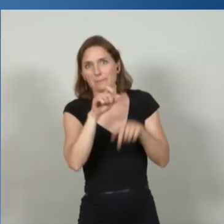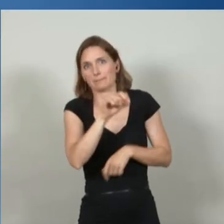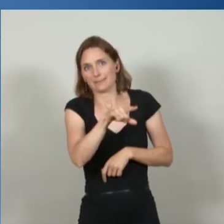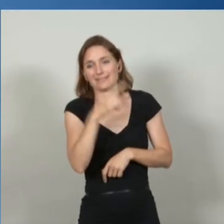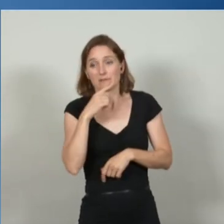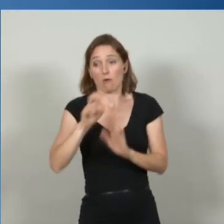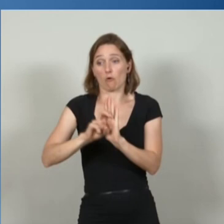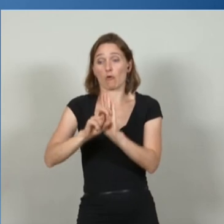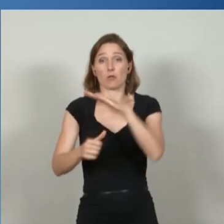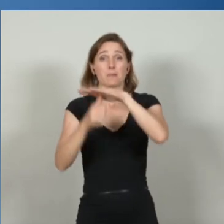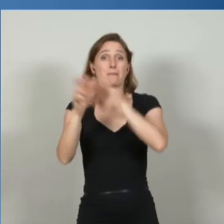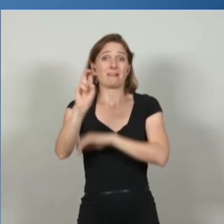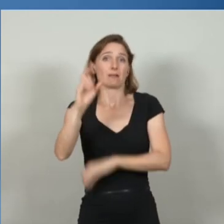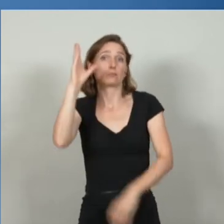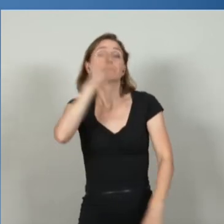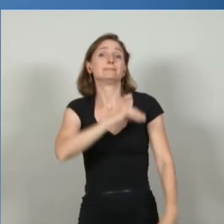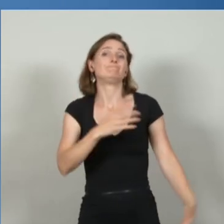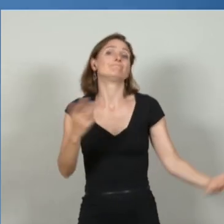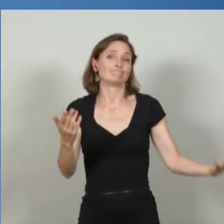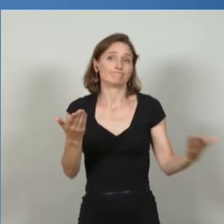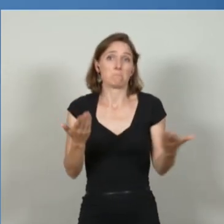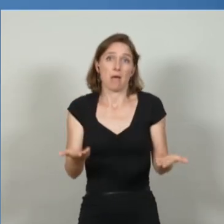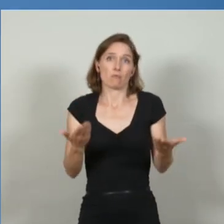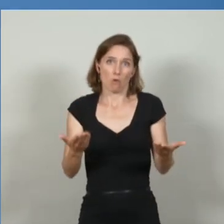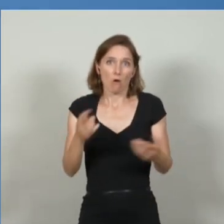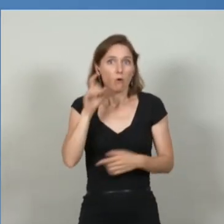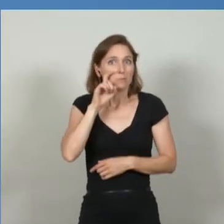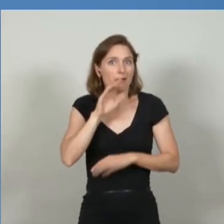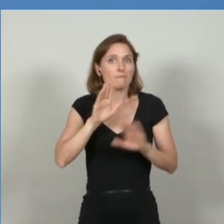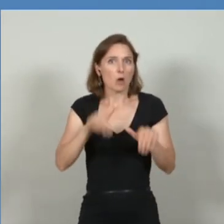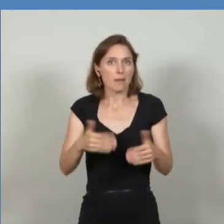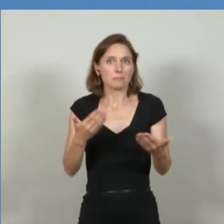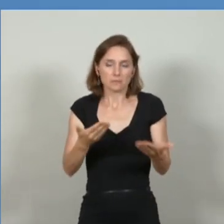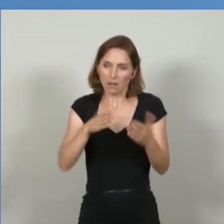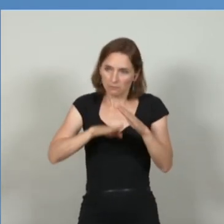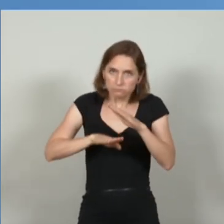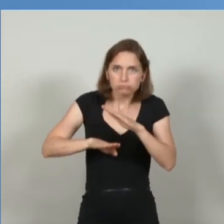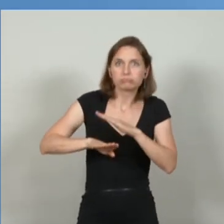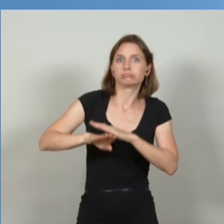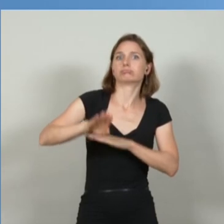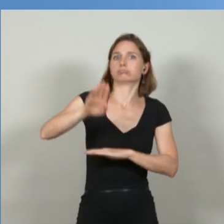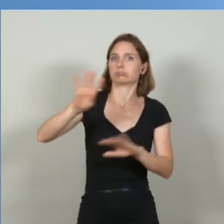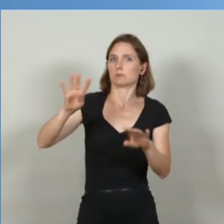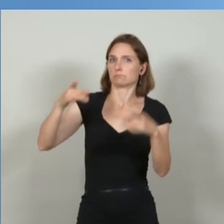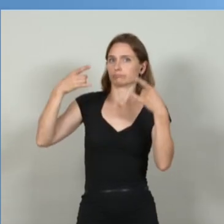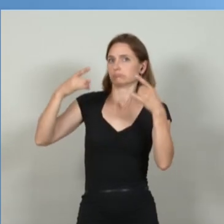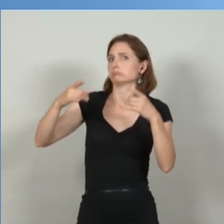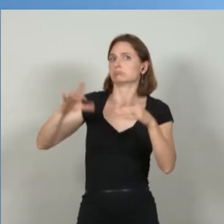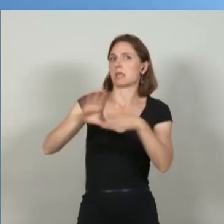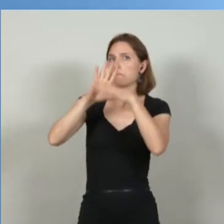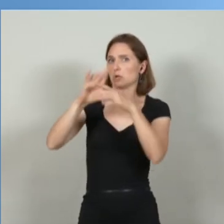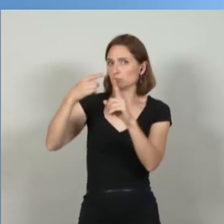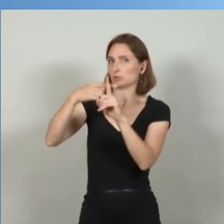maintenant de depuis déjà de longs mois nous voyons ce rebond et nous voyons que Grenoble